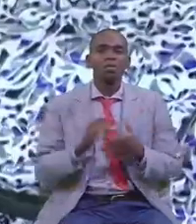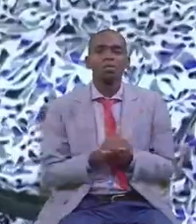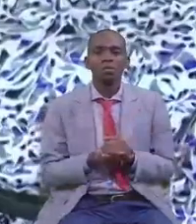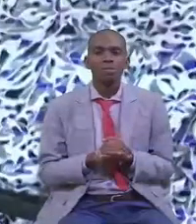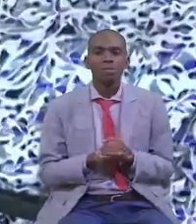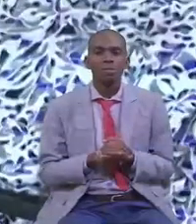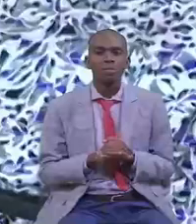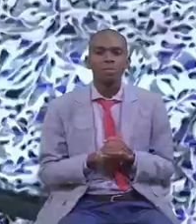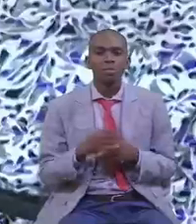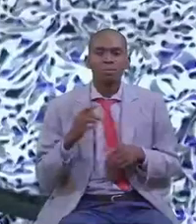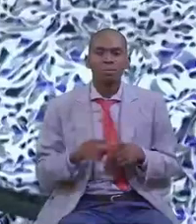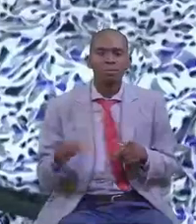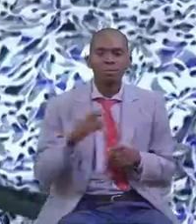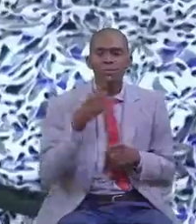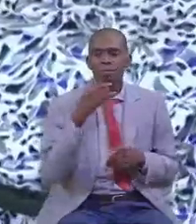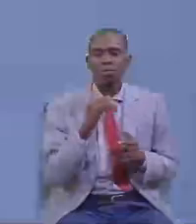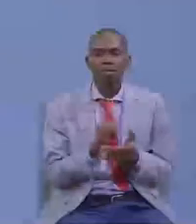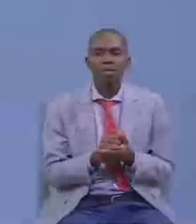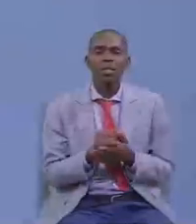Ils ont dit, oui, tu peux avoir la barque.